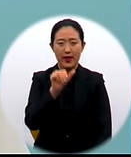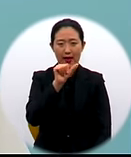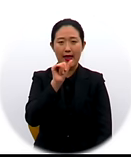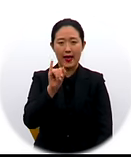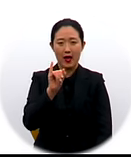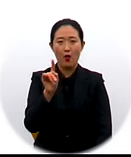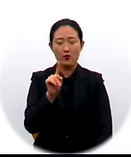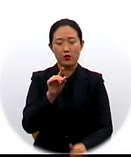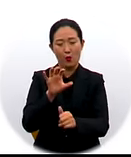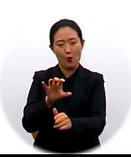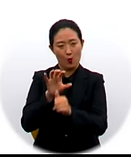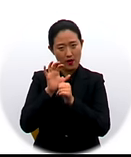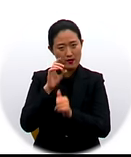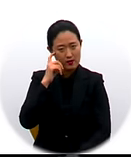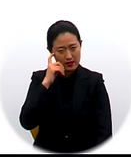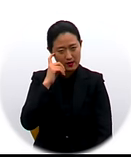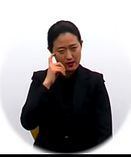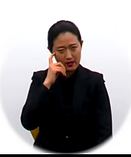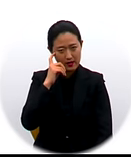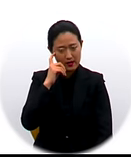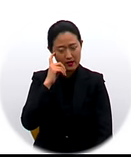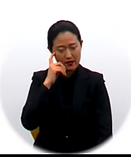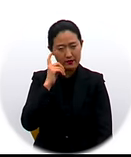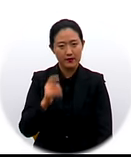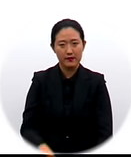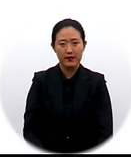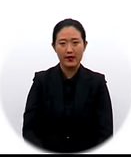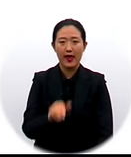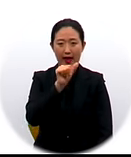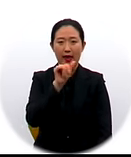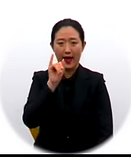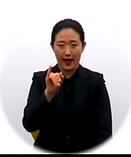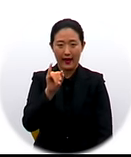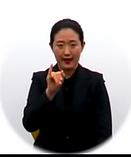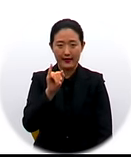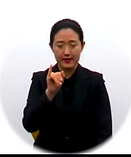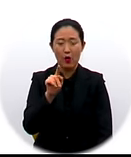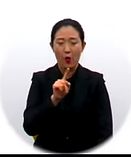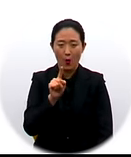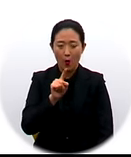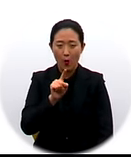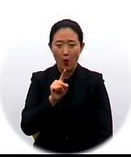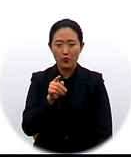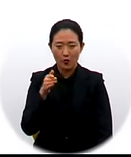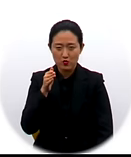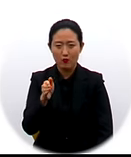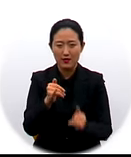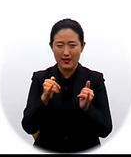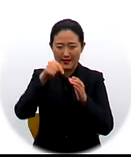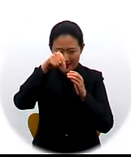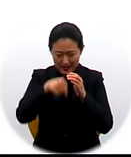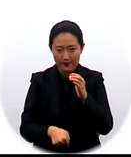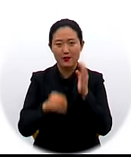있는 겁니다. AI를 어떻게 활용할 것인가를 생각할 때 좀 힌트가 될 수 있는 부분은, AI의 핵심은 딥러닝입니다. 어떤 영역을